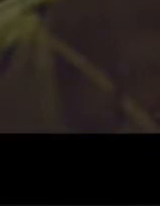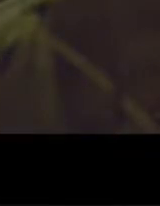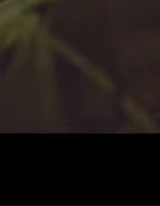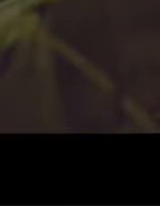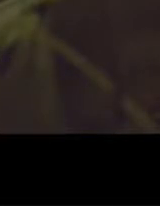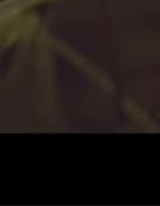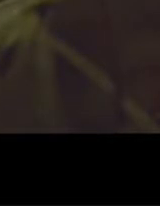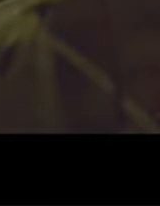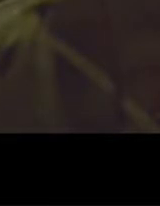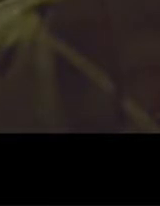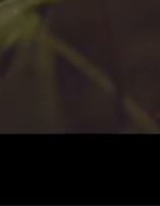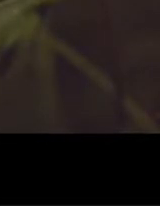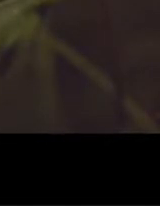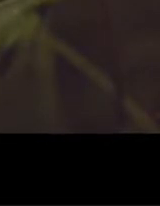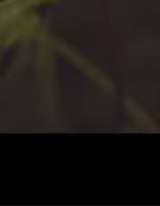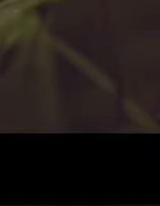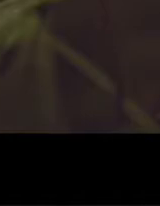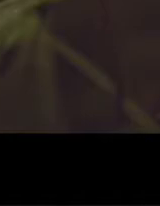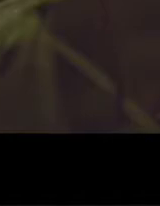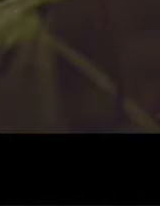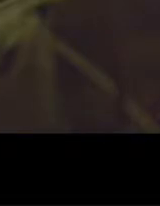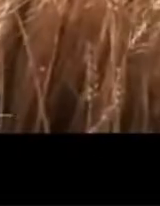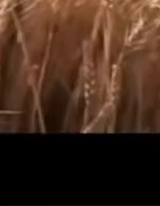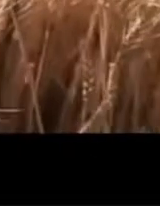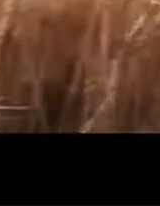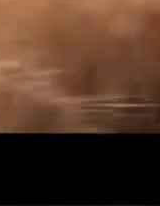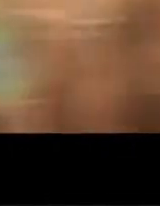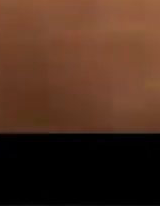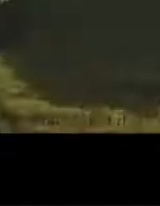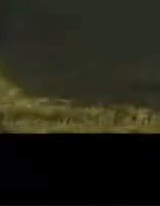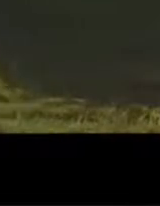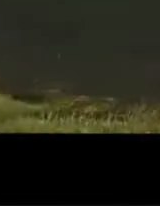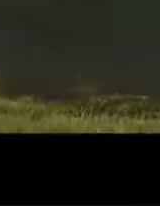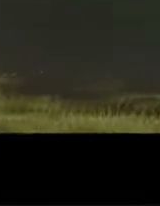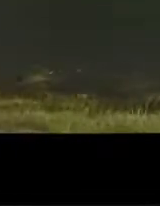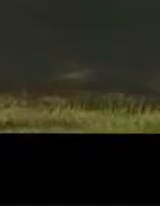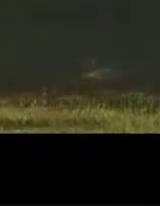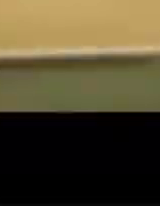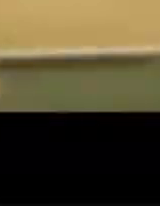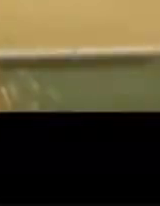жилийн алдартнуудыг танилцуулж байна.